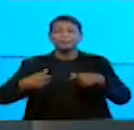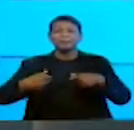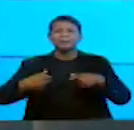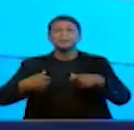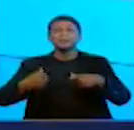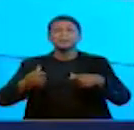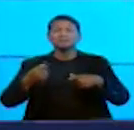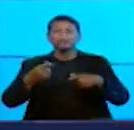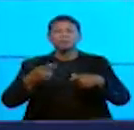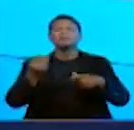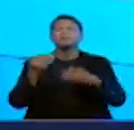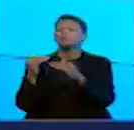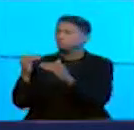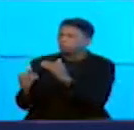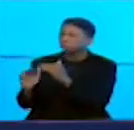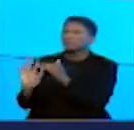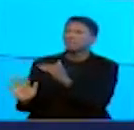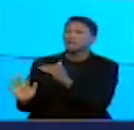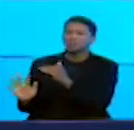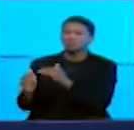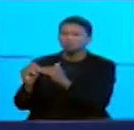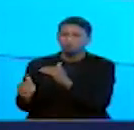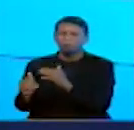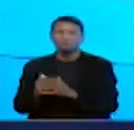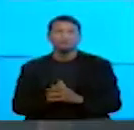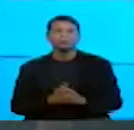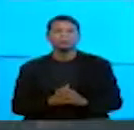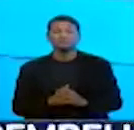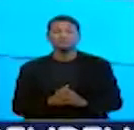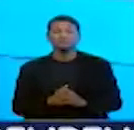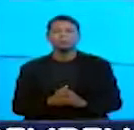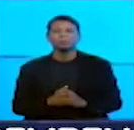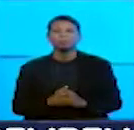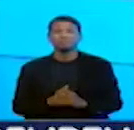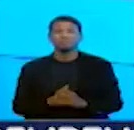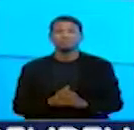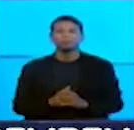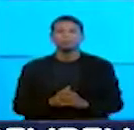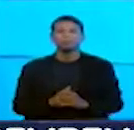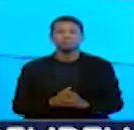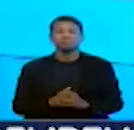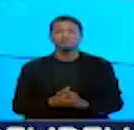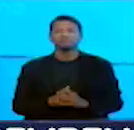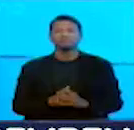kita menjalankan. Bang, mau sama? Ini karena mau menyambut lebaran, tapi sebaiknya jangan terlalu tinggi lah.